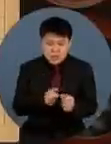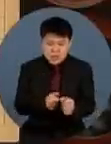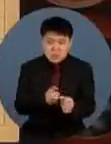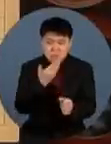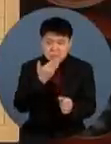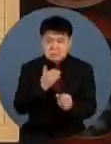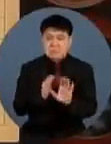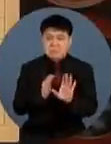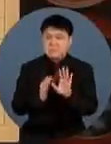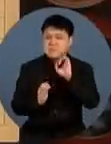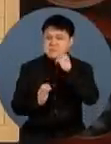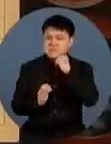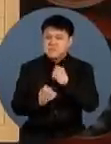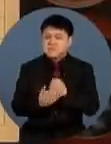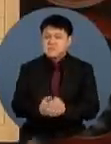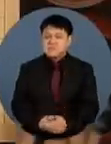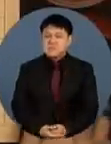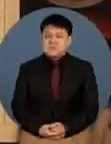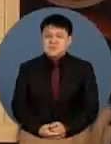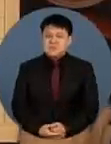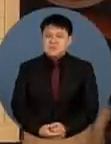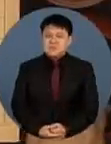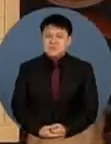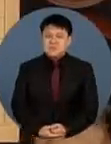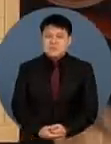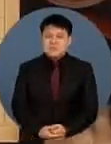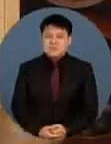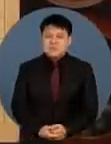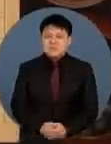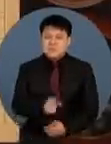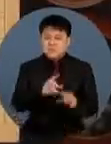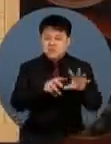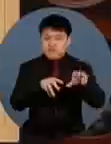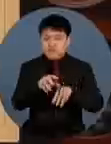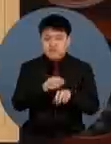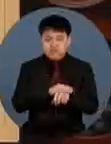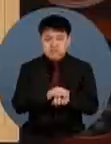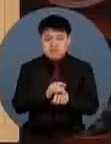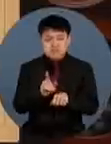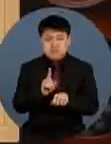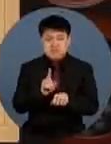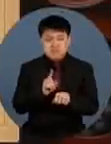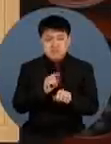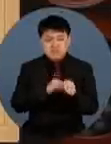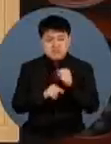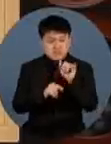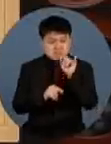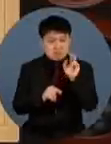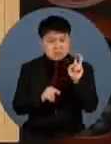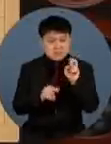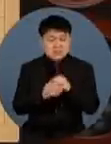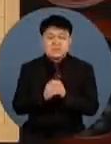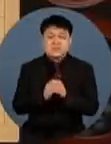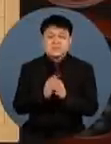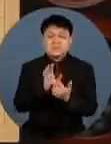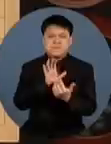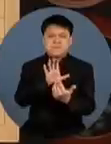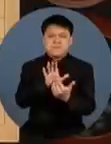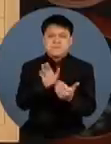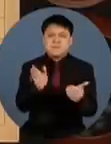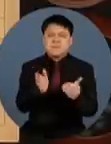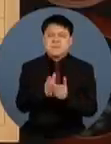양보를, 네. 그러면 더 양보를 할 겁니다. 자, 저 교환은 좀 의미가 있었죠. 네, 그리고 꽉 막아두니까.